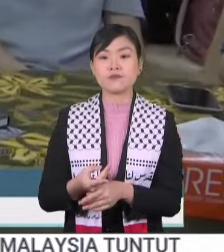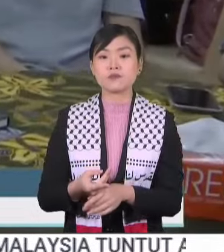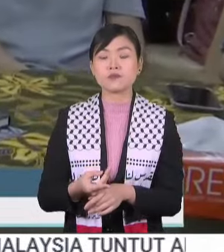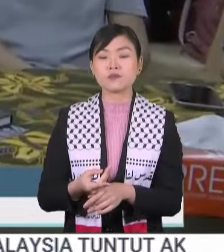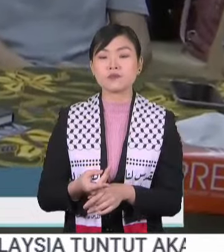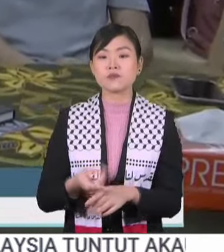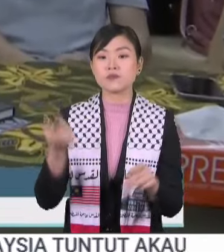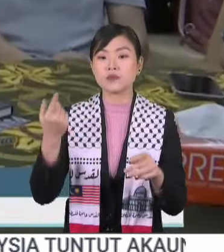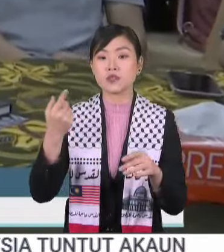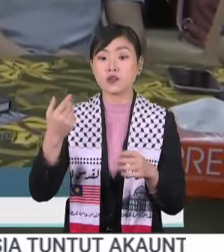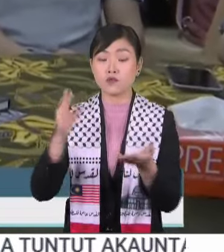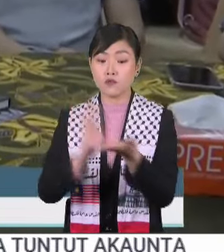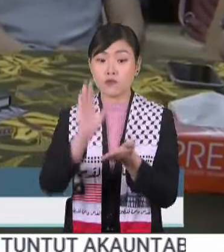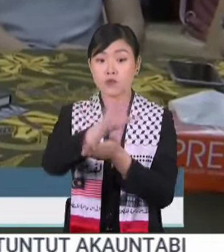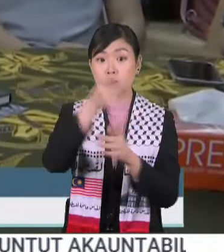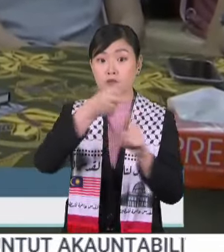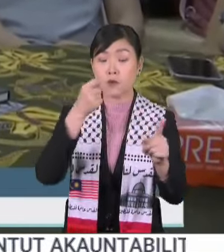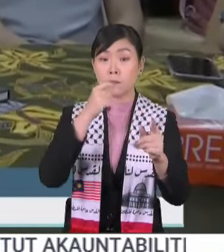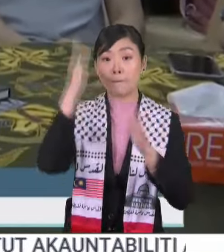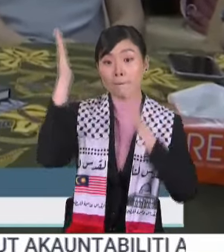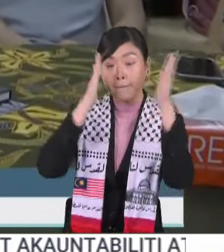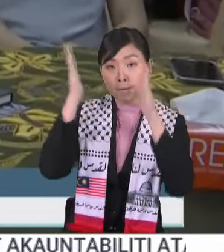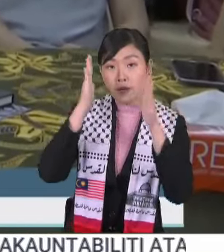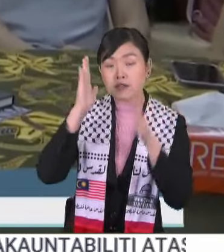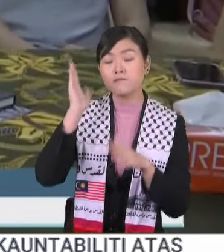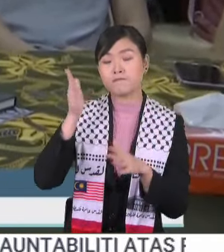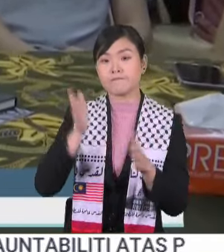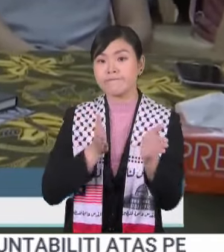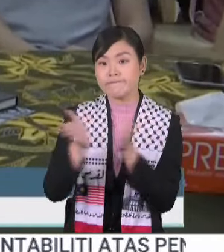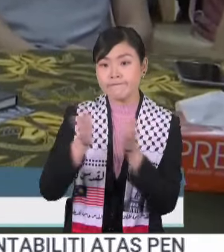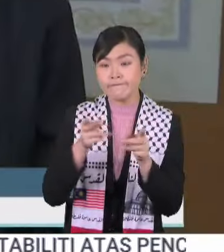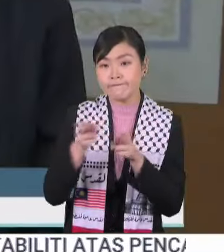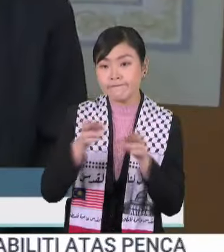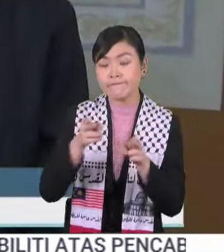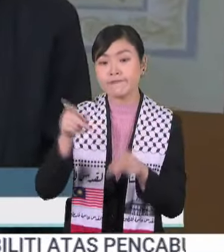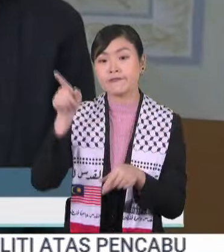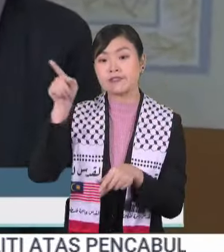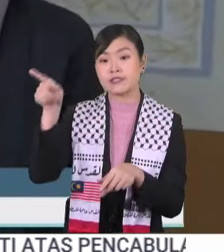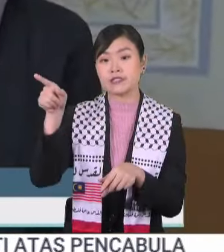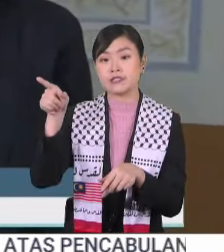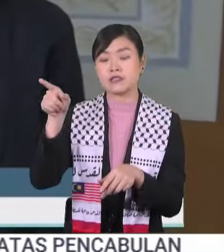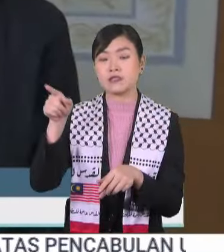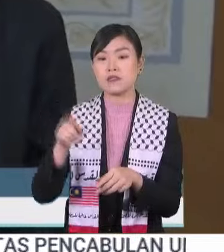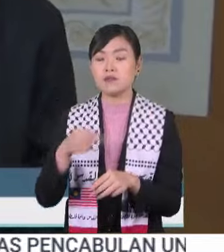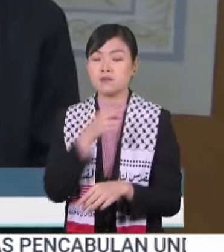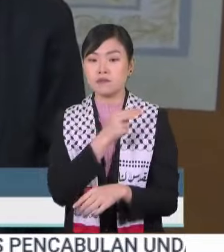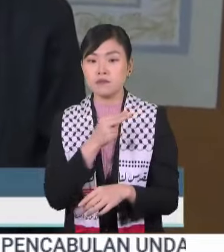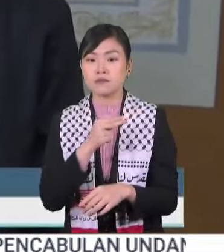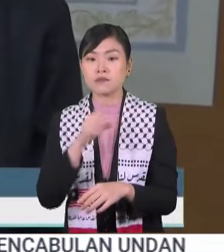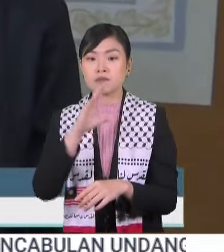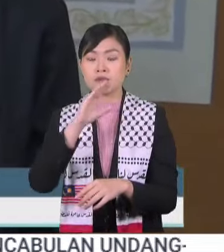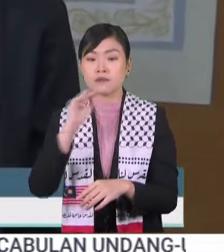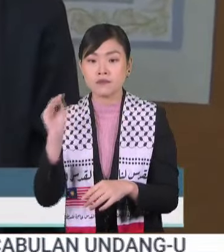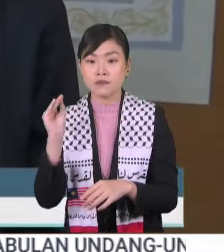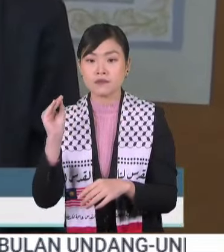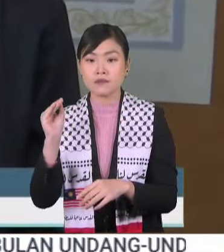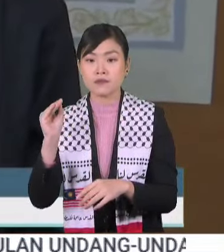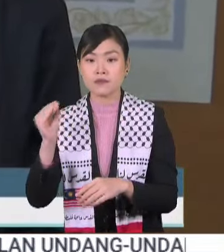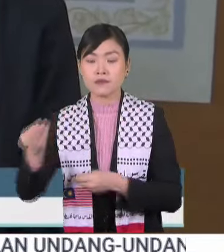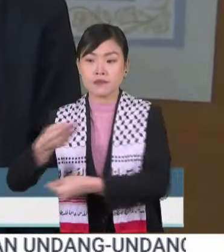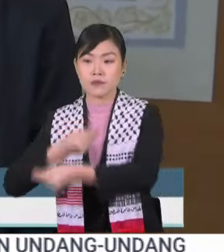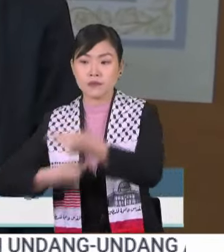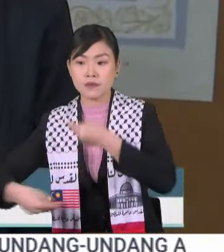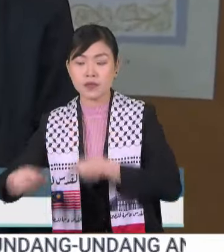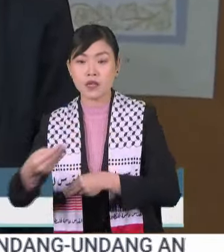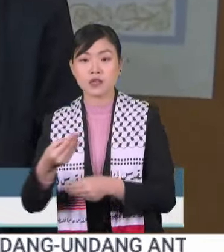investor dari Malaysia akan bisa berusaha di ibukota Nusantara kemudian perdagangan lintas batas antara